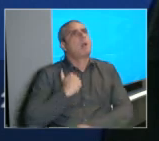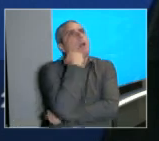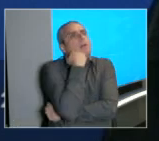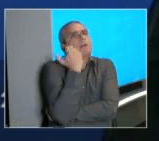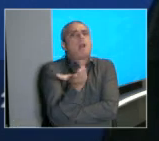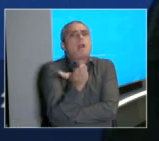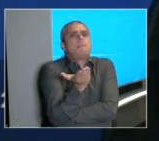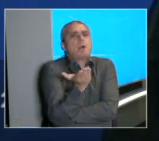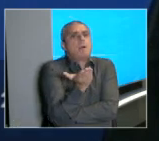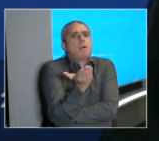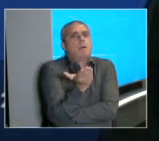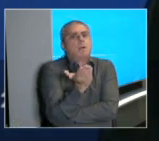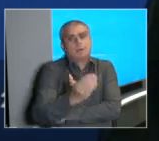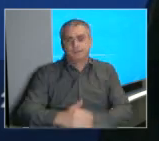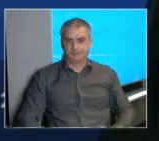מחכים?